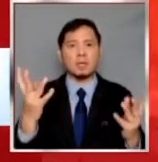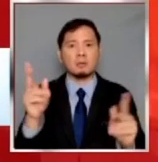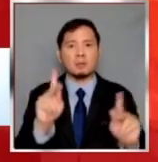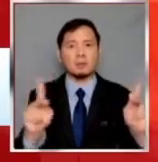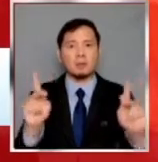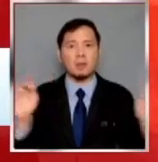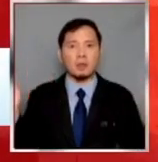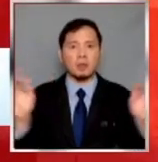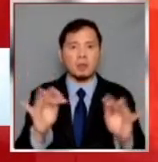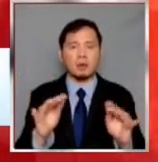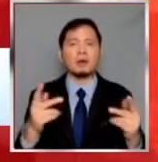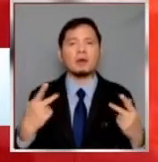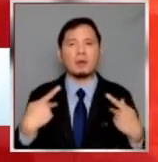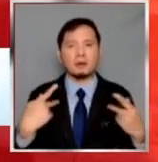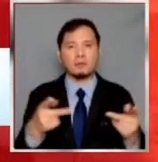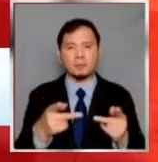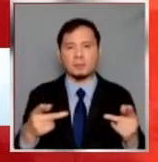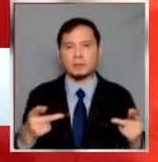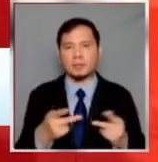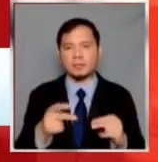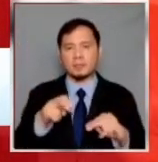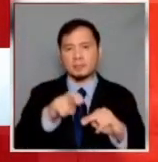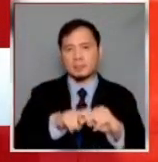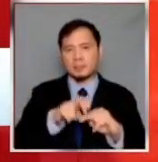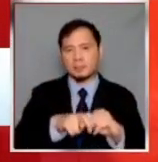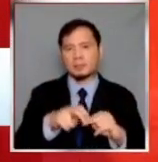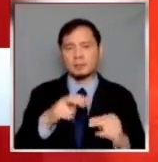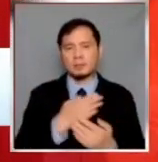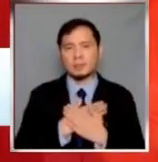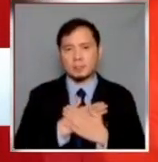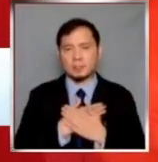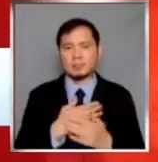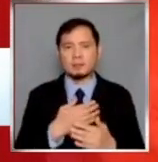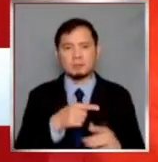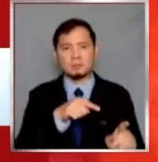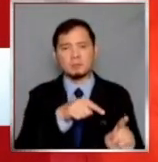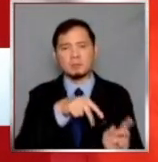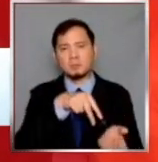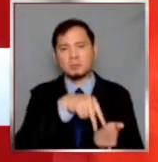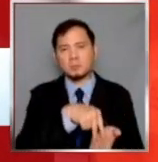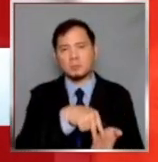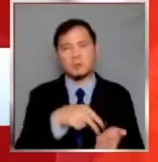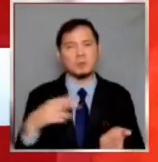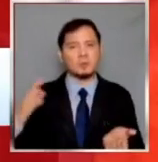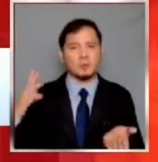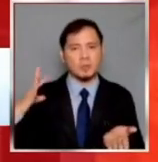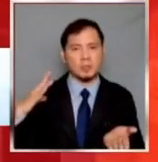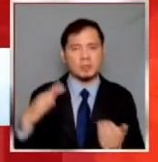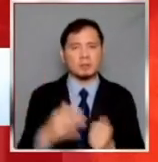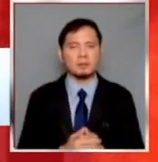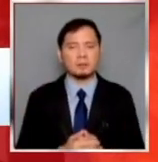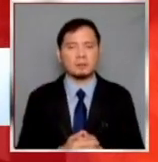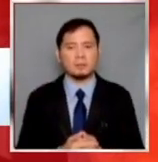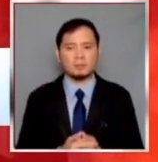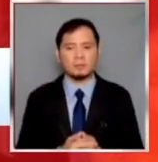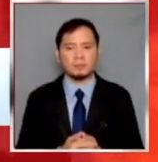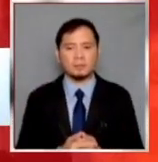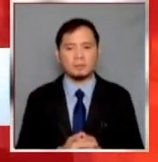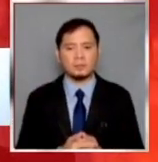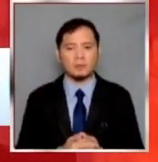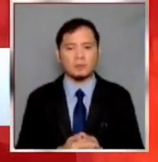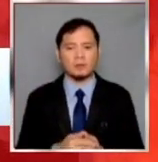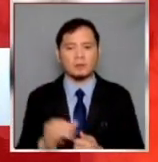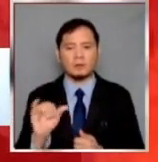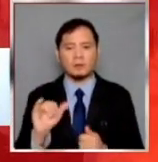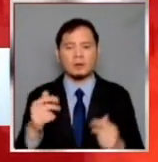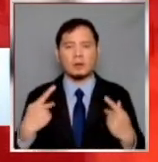inihanda ang pamunuan ng paaralan upang mapakita agad ng mga botante kung saan silang clustered precincts boboto.